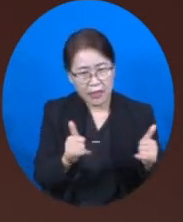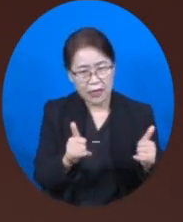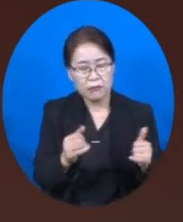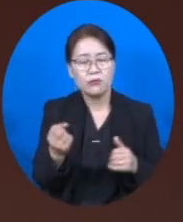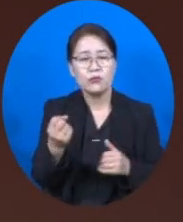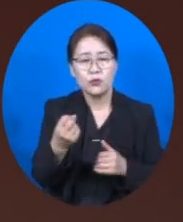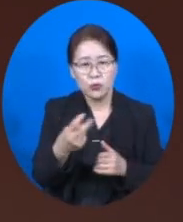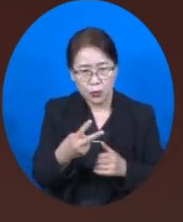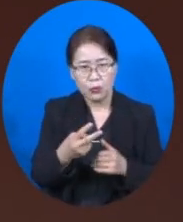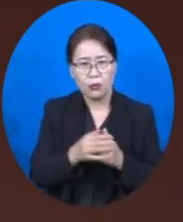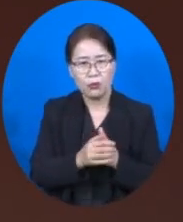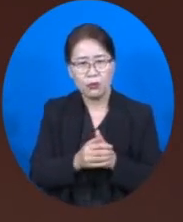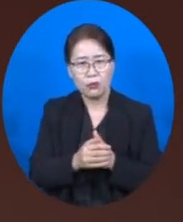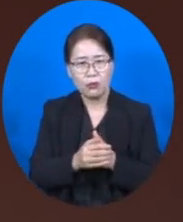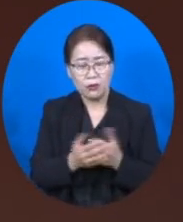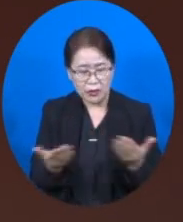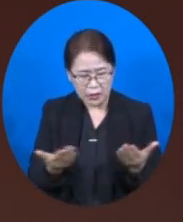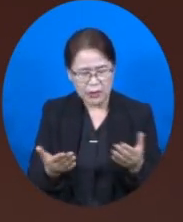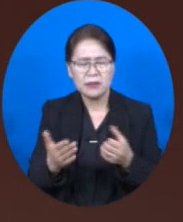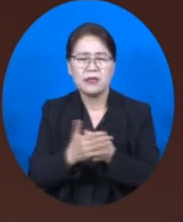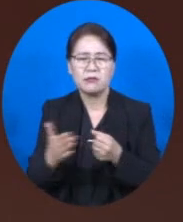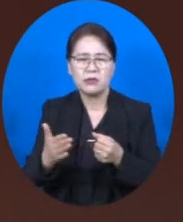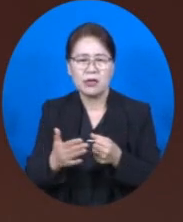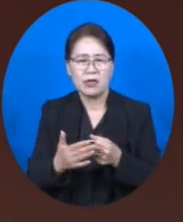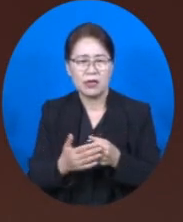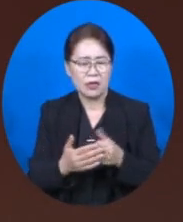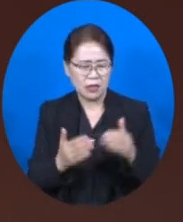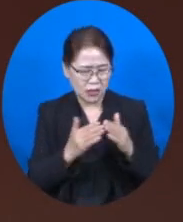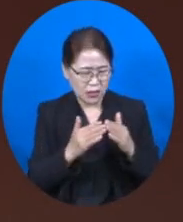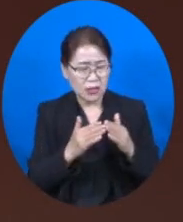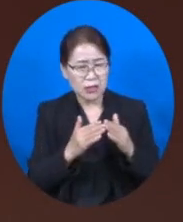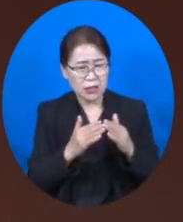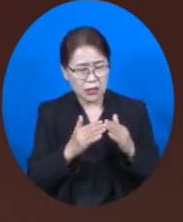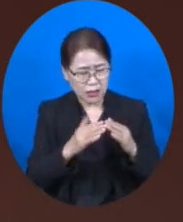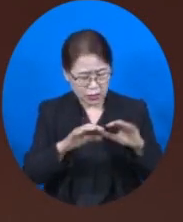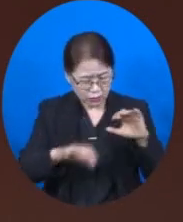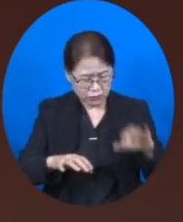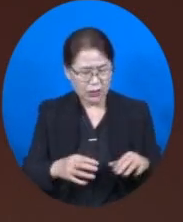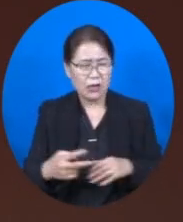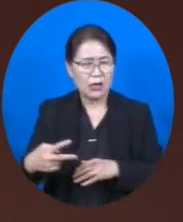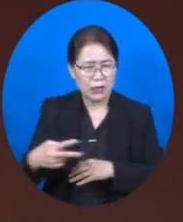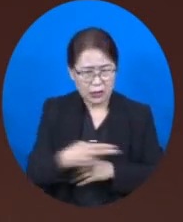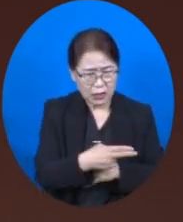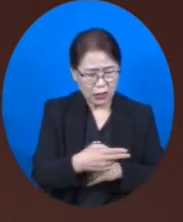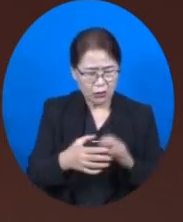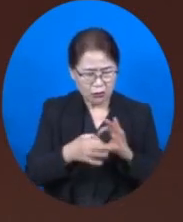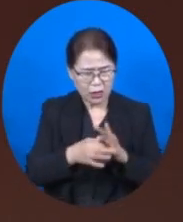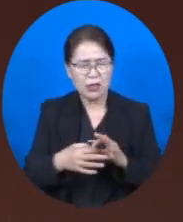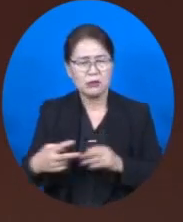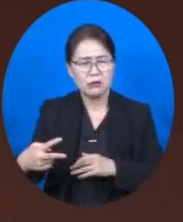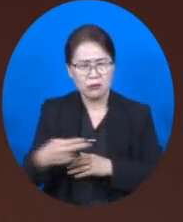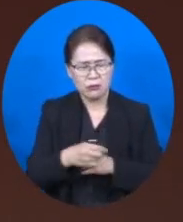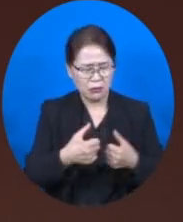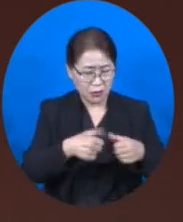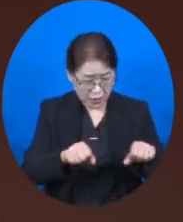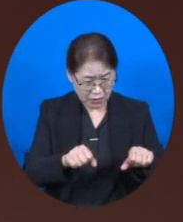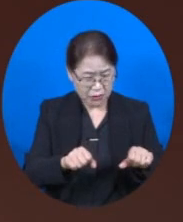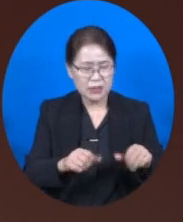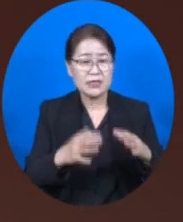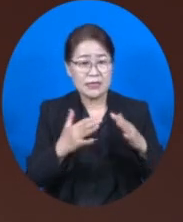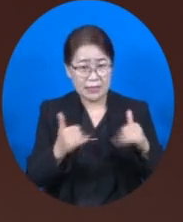잊어버리는 것이 아니라 그의 직업 때문에 이웃과도 단절되고 이웃과의 관계도 깨어져 버린